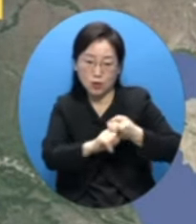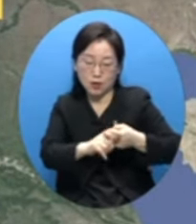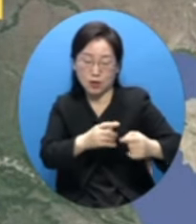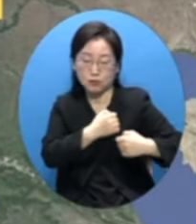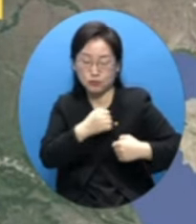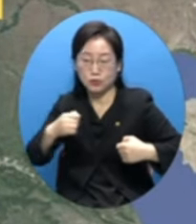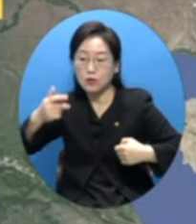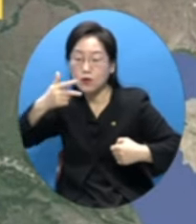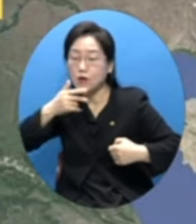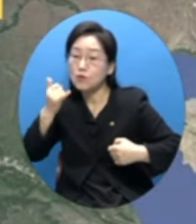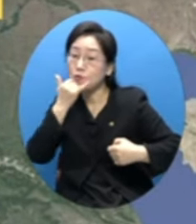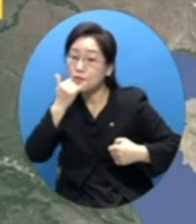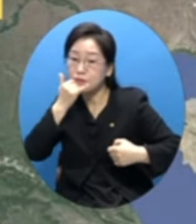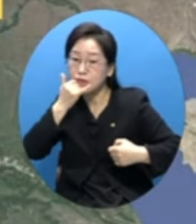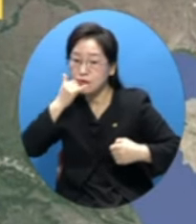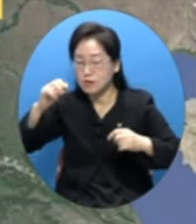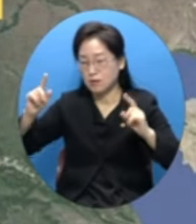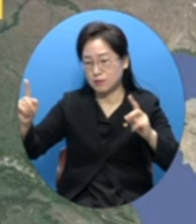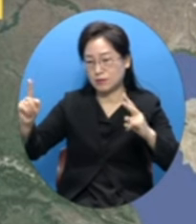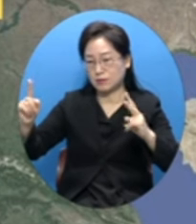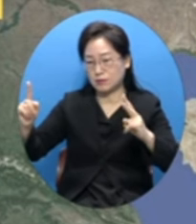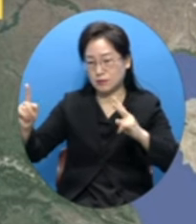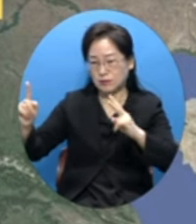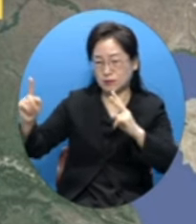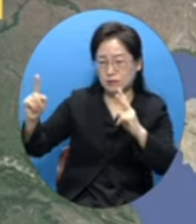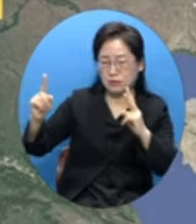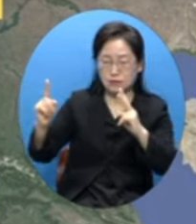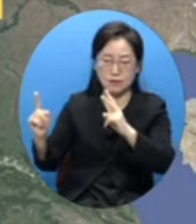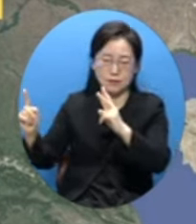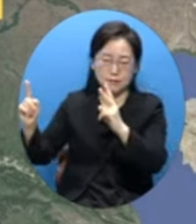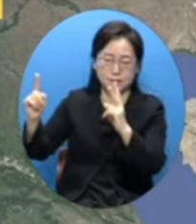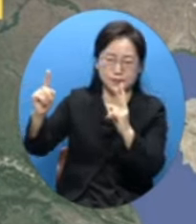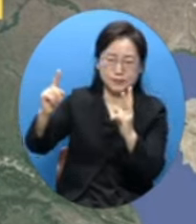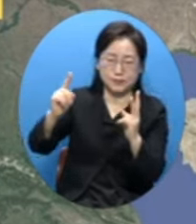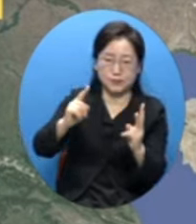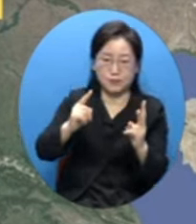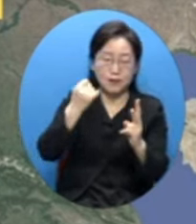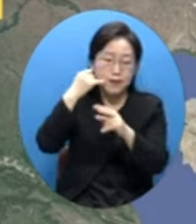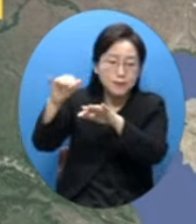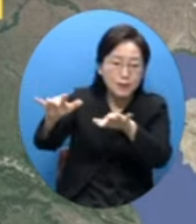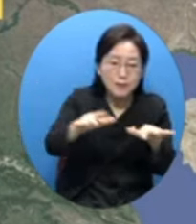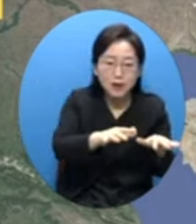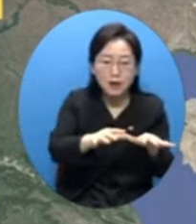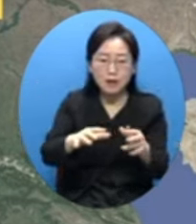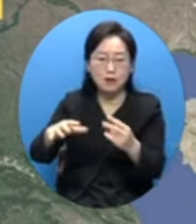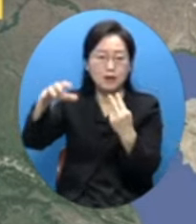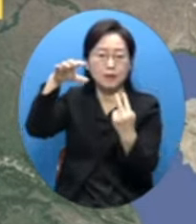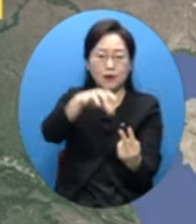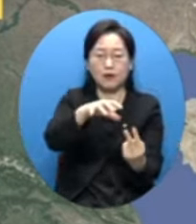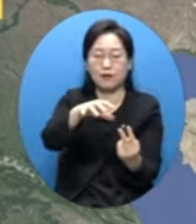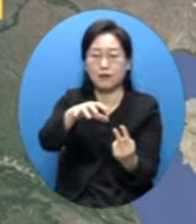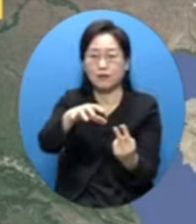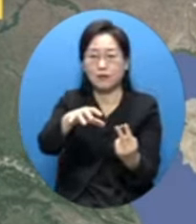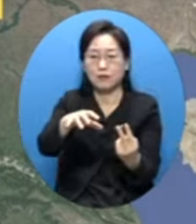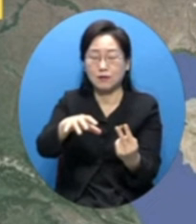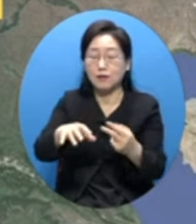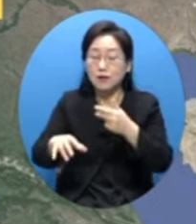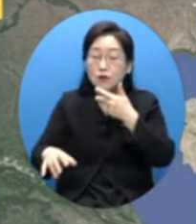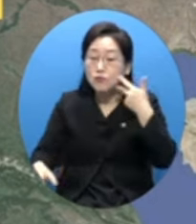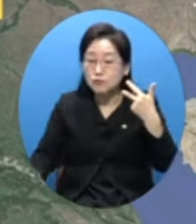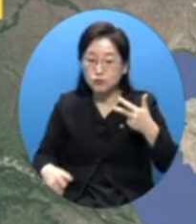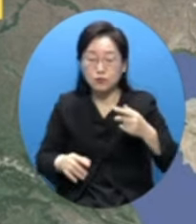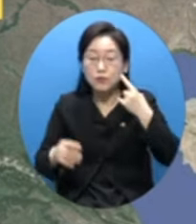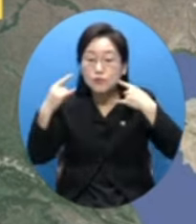덩케르크라고 하는 해안의 바다를 등지고 완전히 갇히게 됐습니다. 당시 포위되어 있던 영국과 프랑스 연합군의